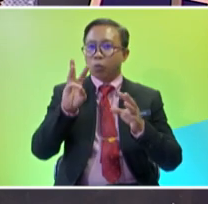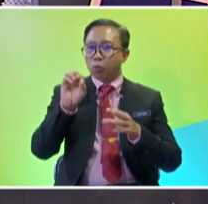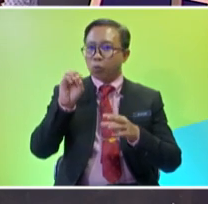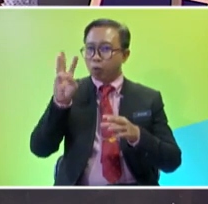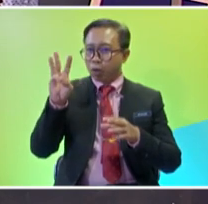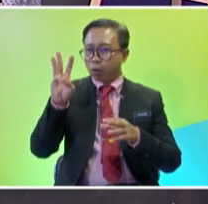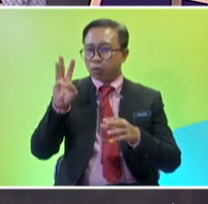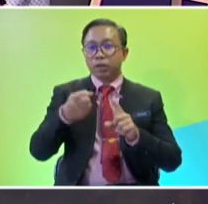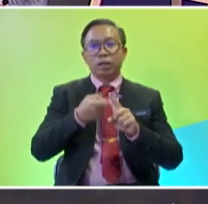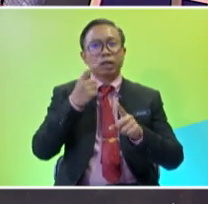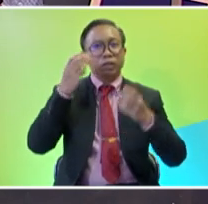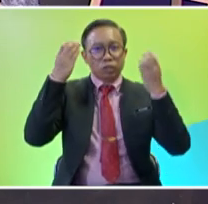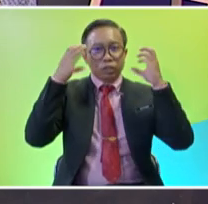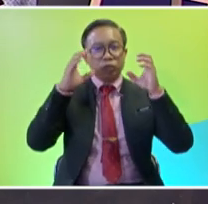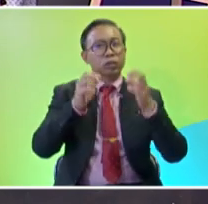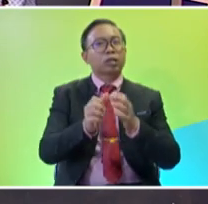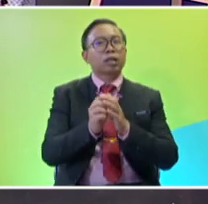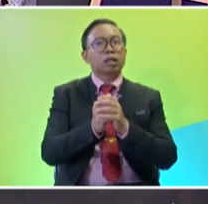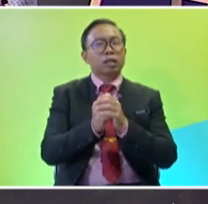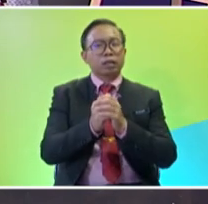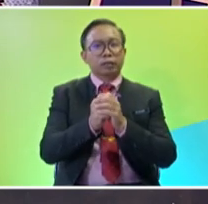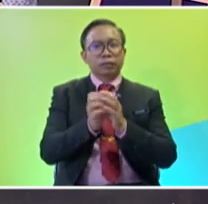wow daripada saya tanya